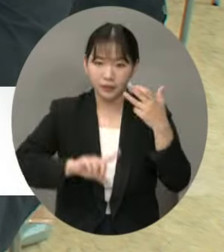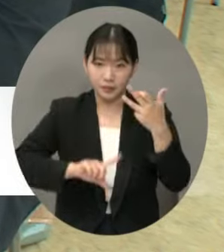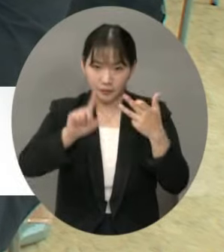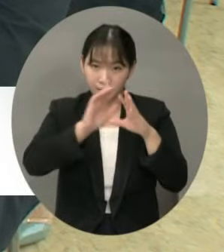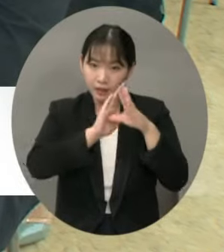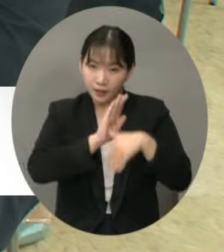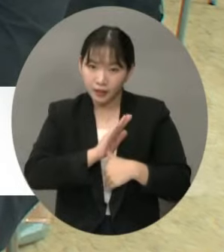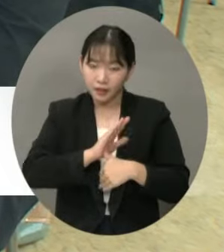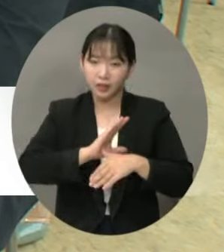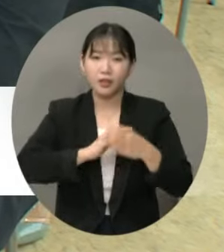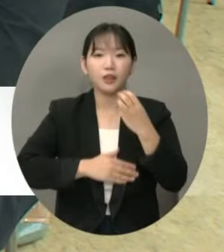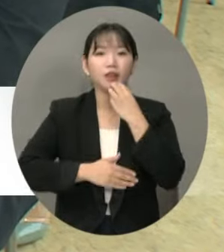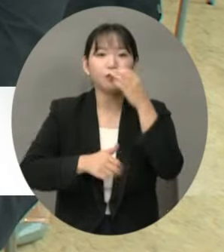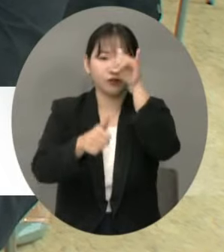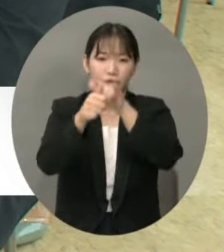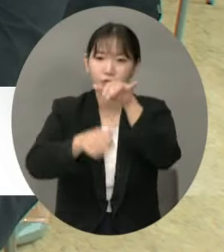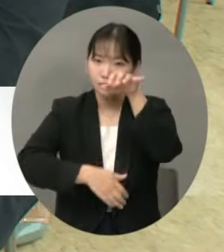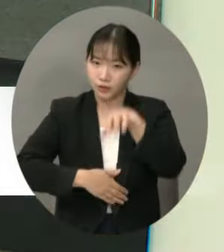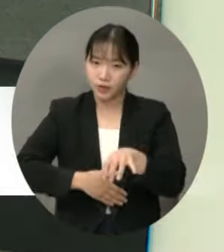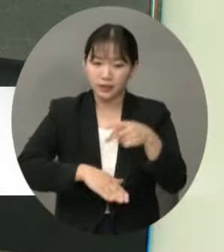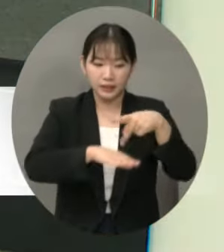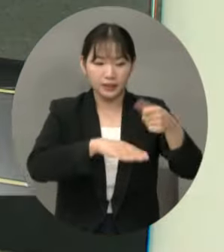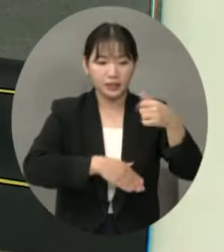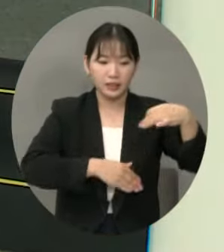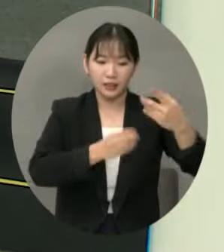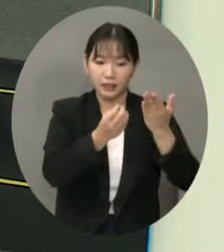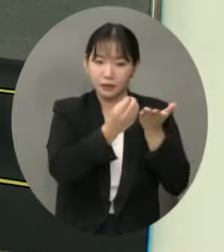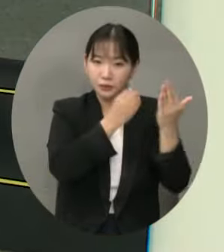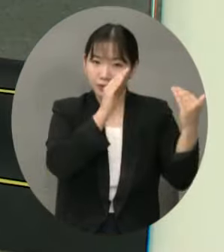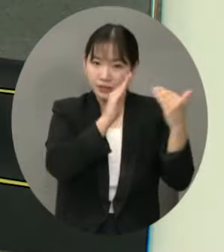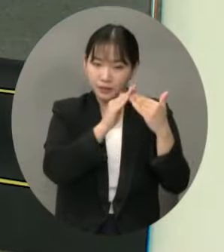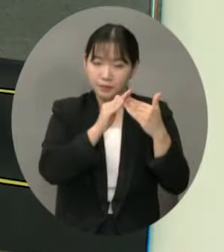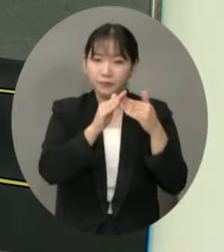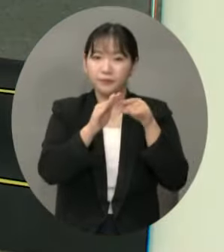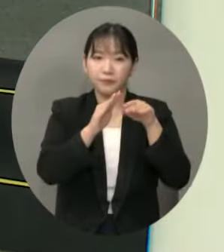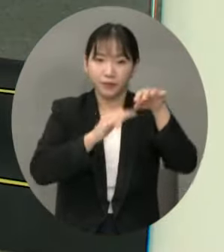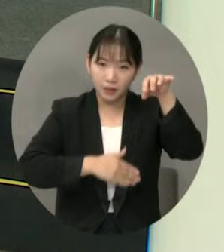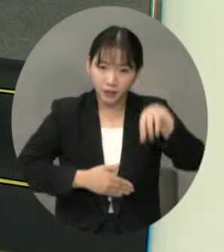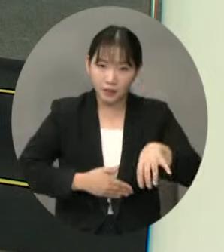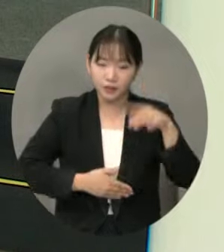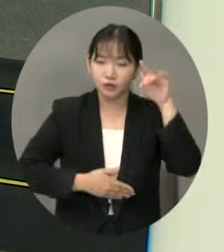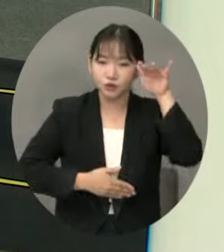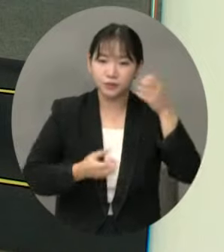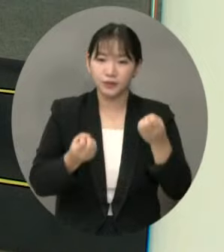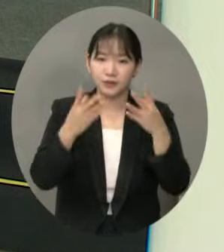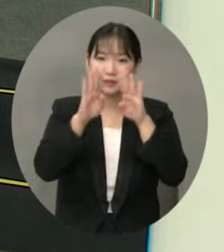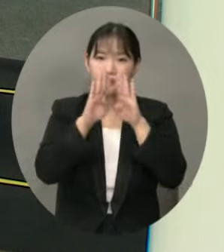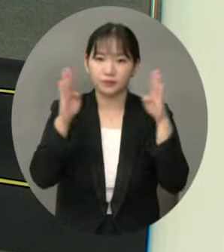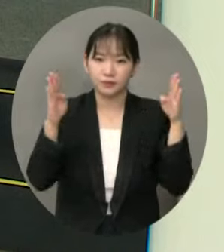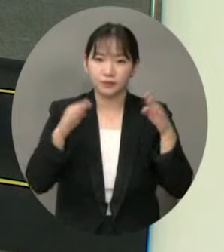18일은 국립서울현충원과 신안군 하이도 생가에서도 추모식이 열릴 예정입니다.